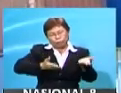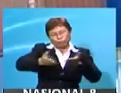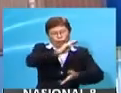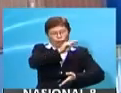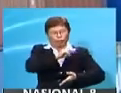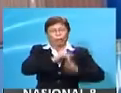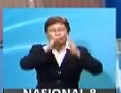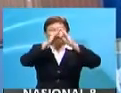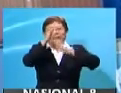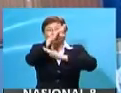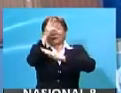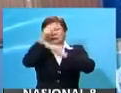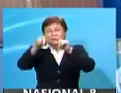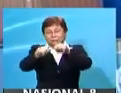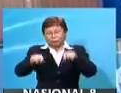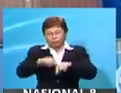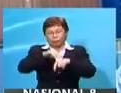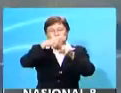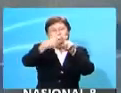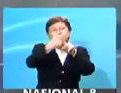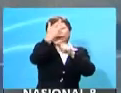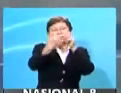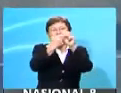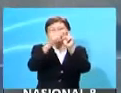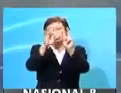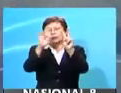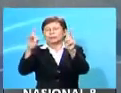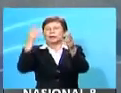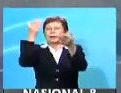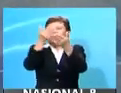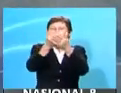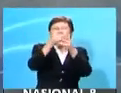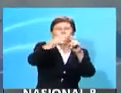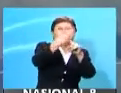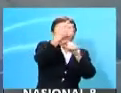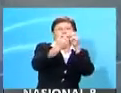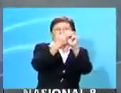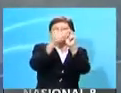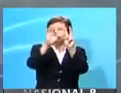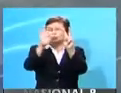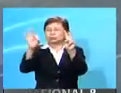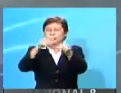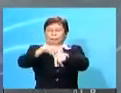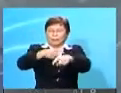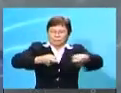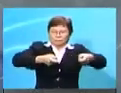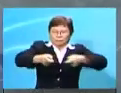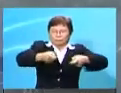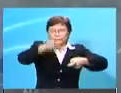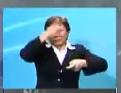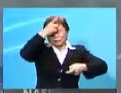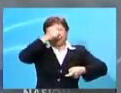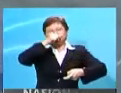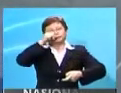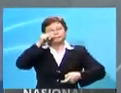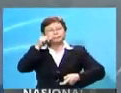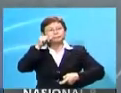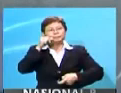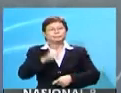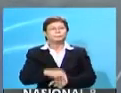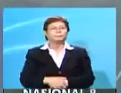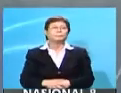sebagai Menteri Perumahan dan kerajaan tempatan pada Mac 2008 sehingga April 2009 ketika era pentadbiran Tun Abdullah Ahmad